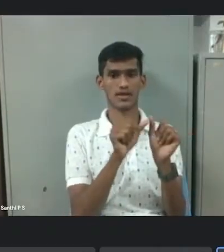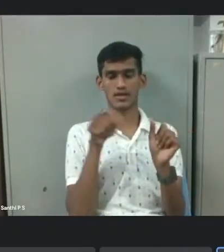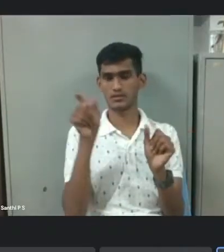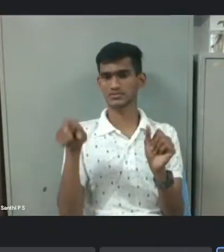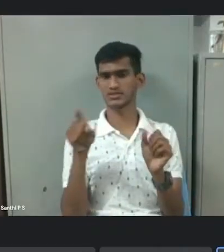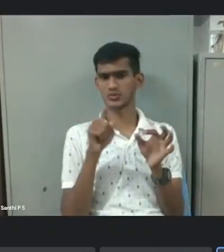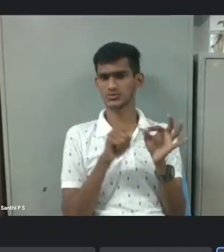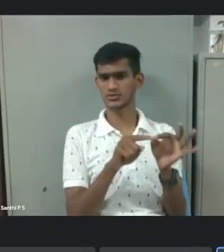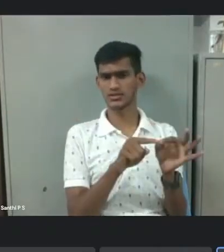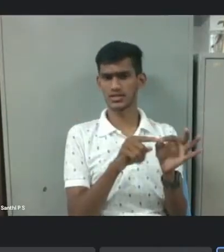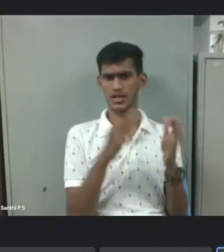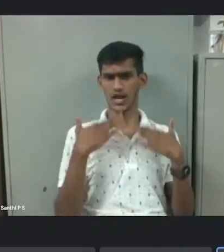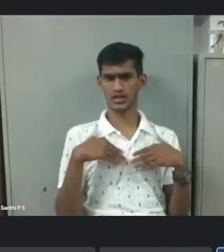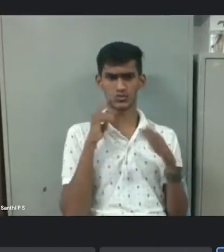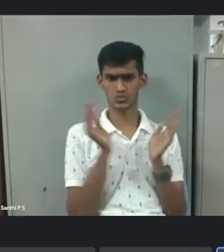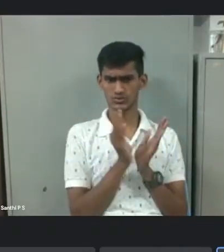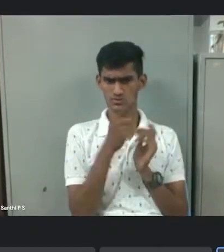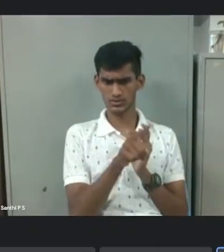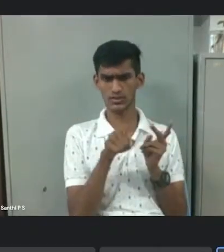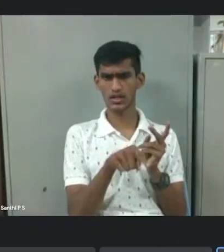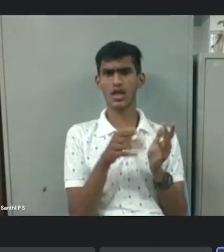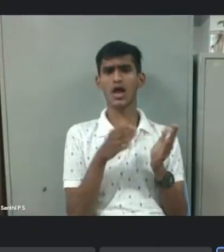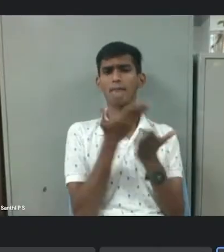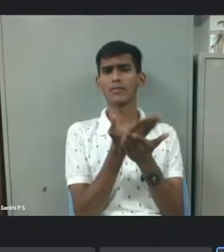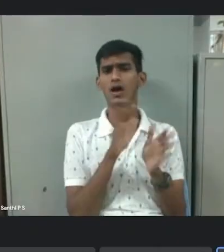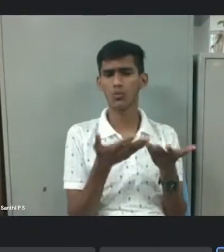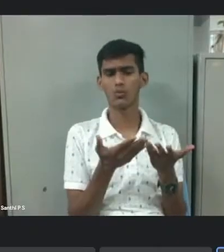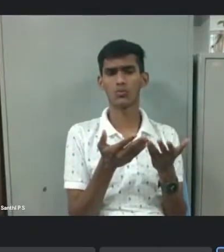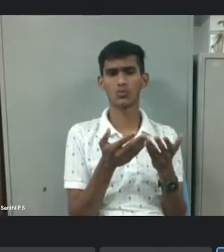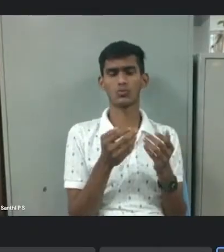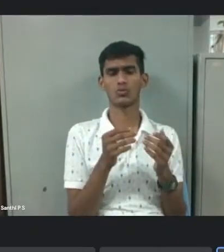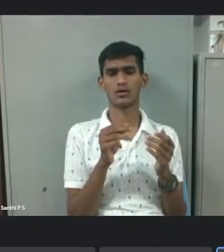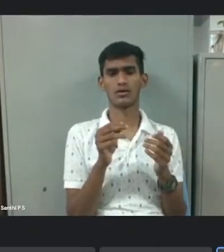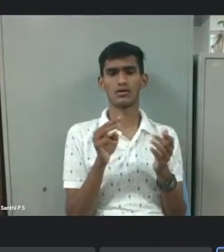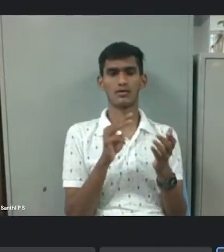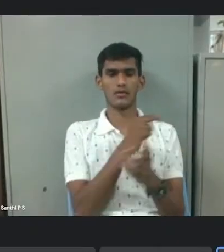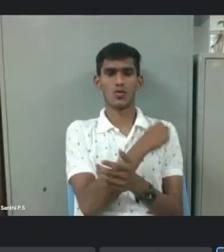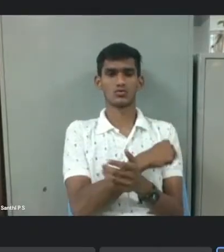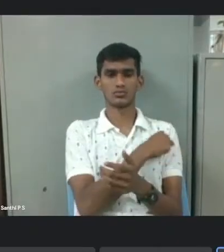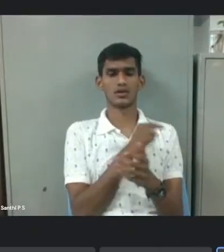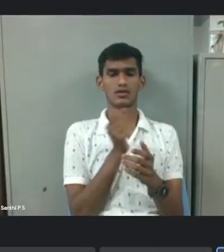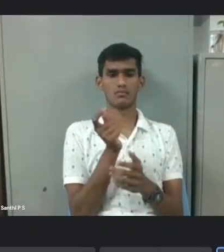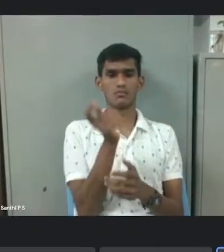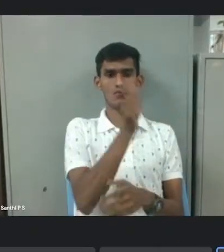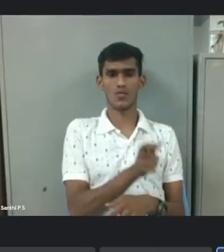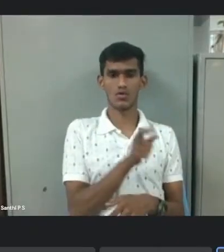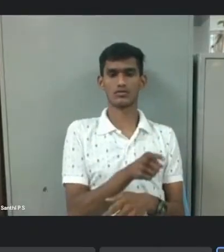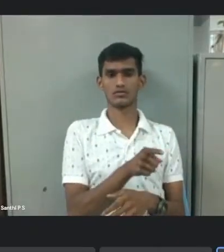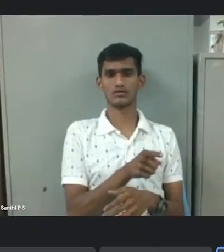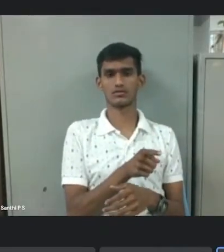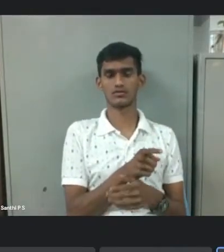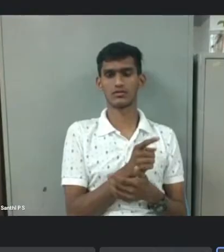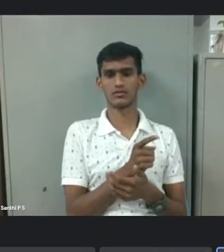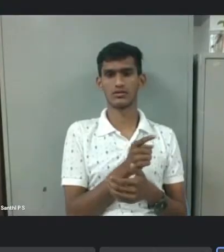ചോദിച്ചതെന്നാണ്. അത് അപ്ലൈ ചെയ്യുന്നതിനായിട്ട് നമ്മുടെ മെഡിക്കൽ ബോർഡിന്റെ അടിസ്ഥാനത്തില്